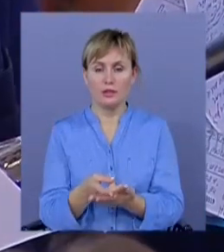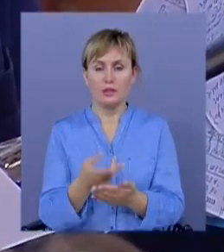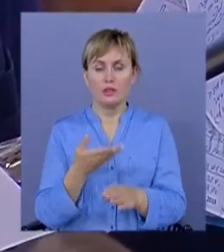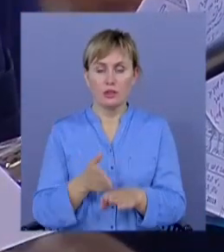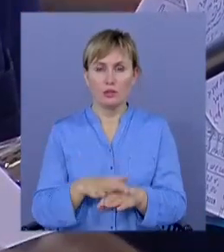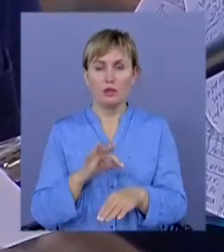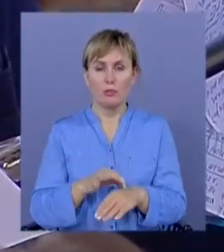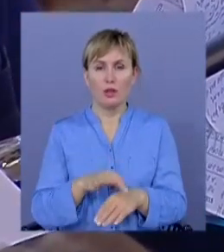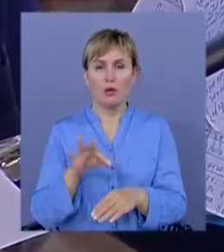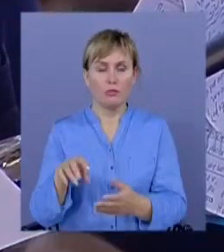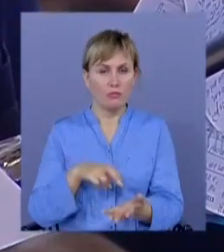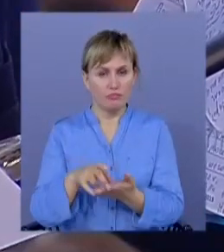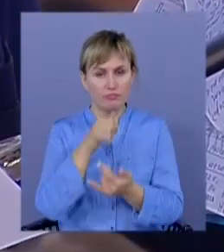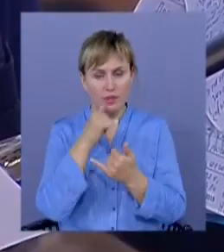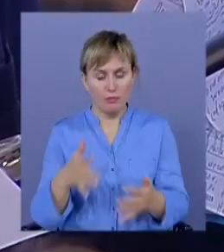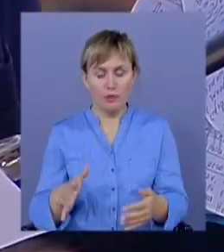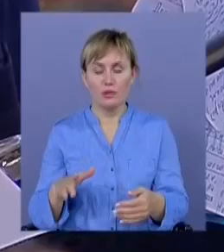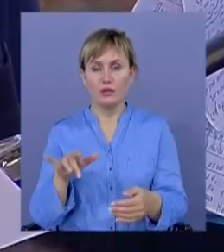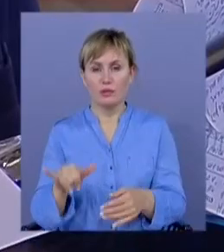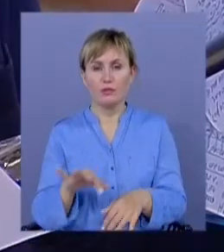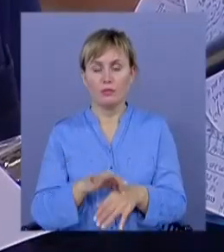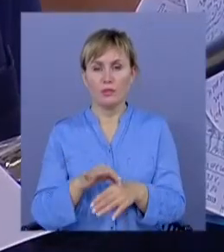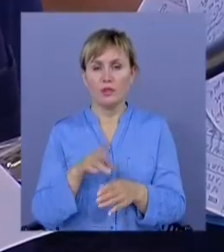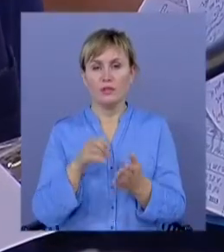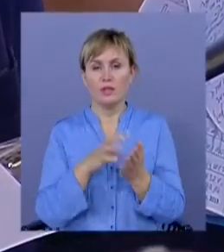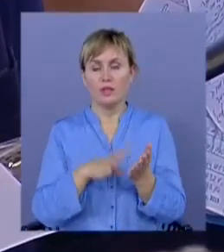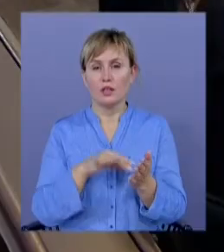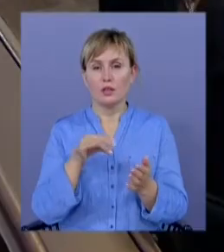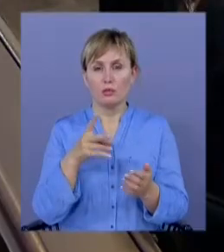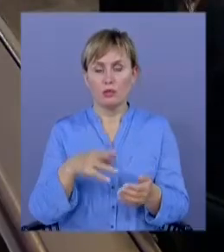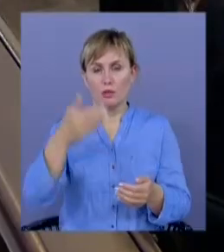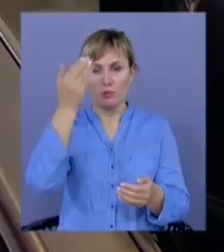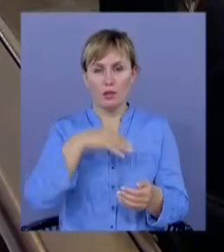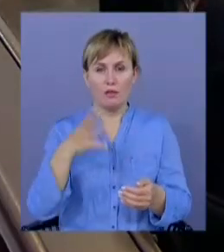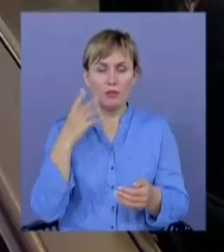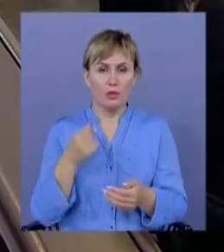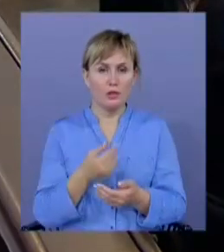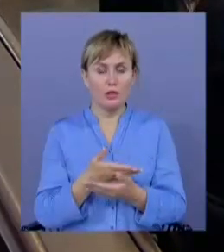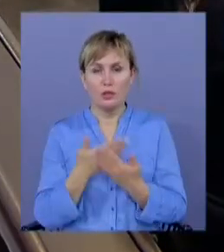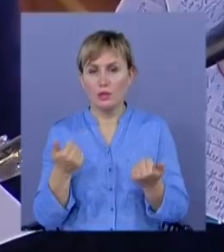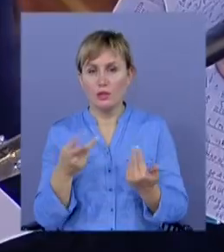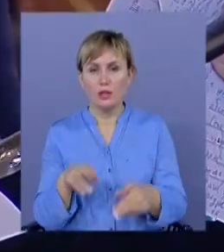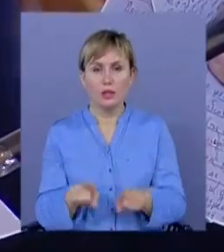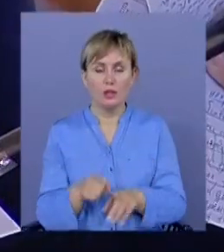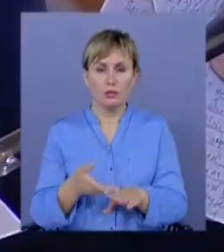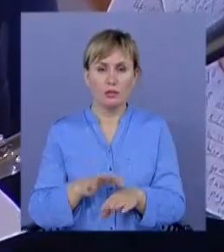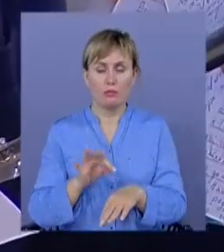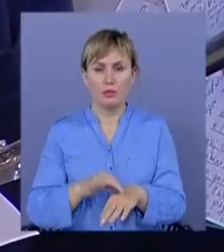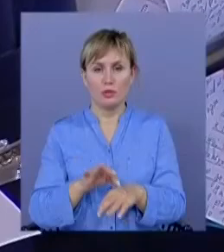тяжело больной, он без движения получил, это 19 июня, инсульт. В Алмате нигде нету для таких